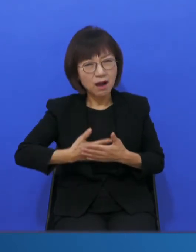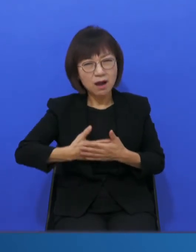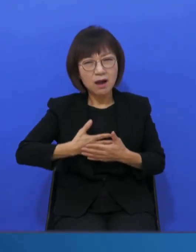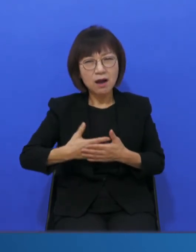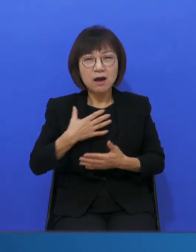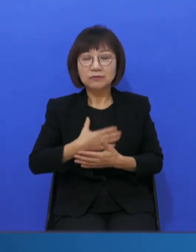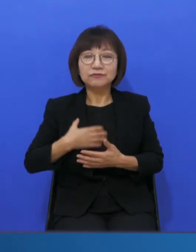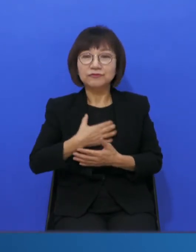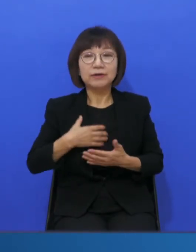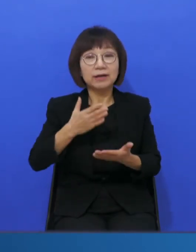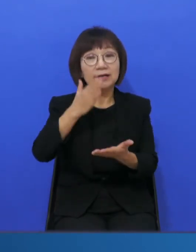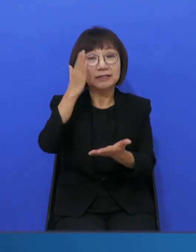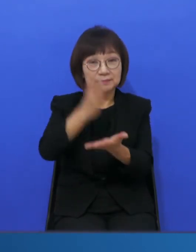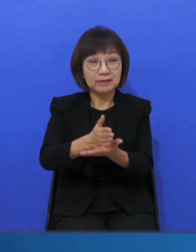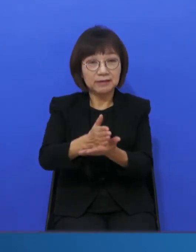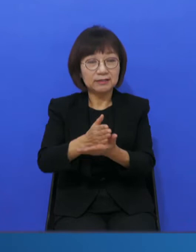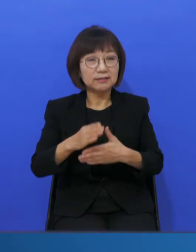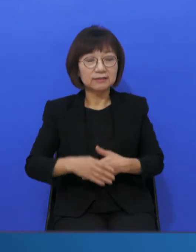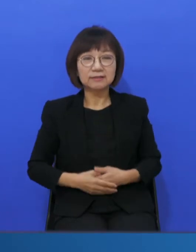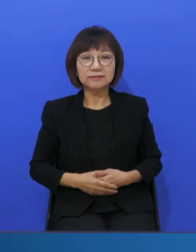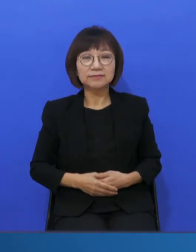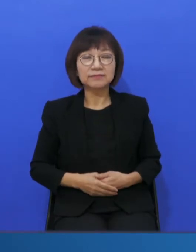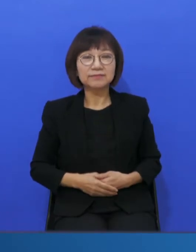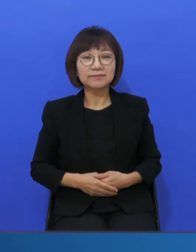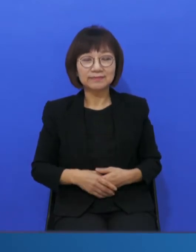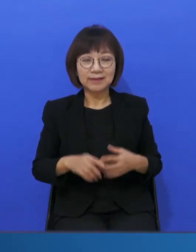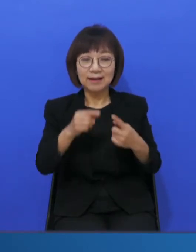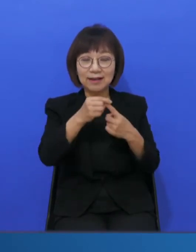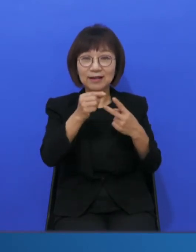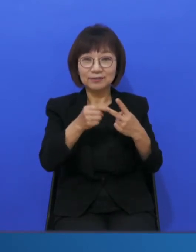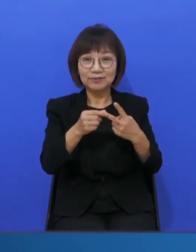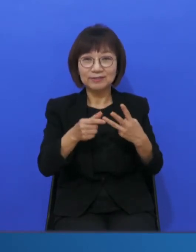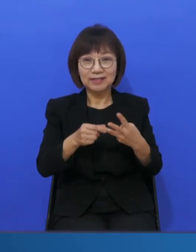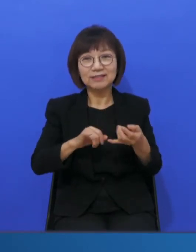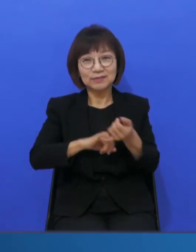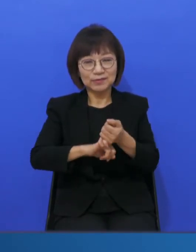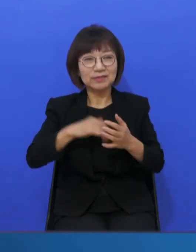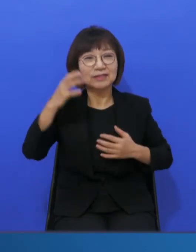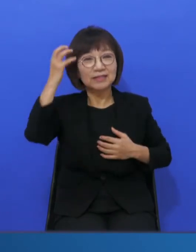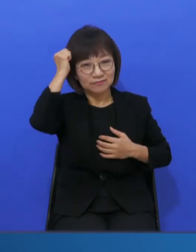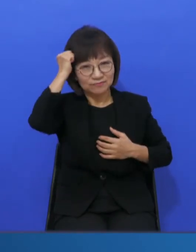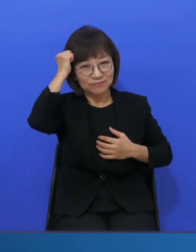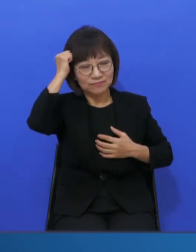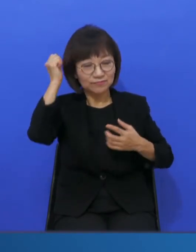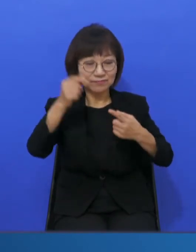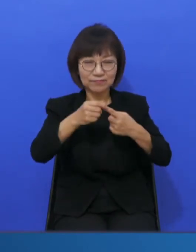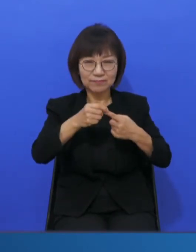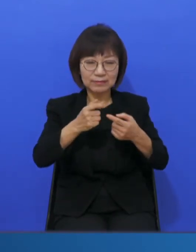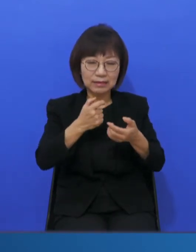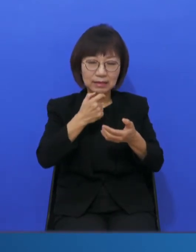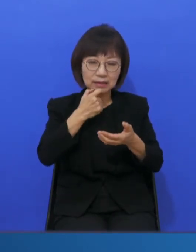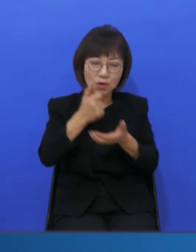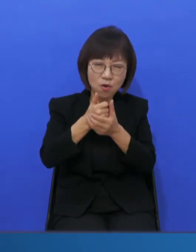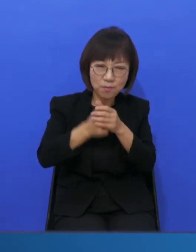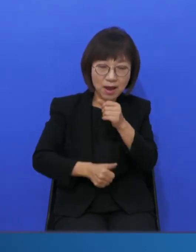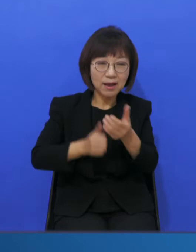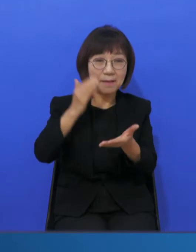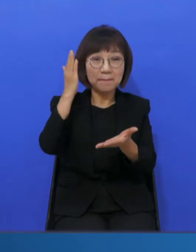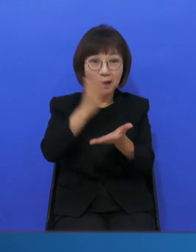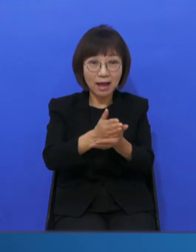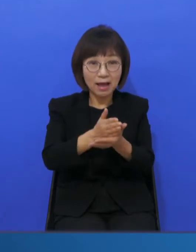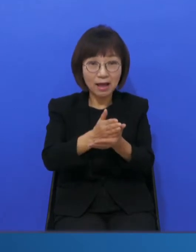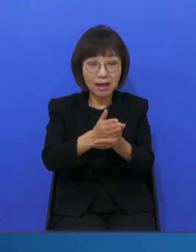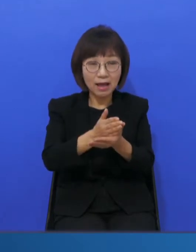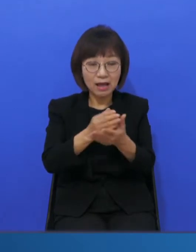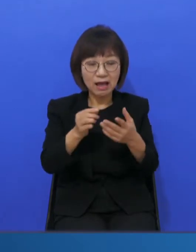be afraid of the future. 그 말이에요. That's what it's 세 saying. 가지를 꼭 기억해야 And so 됩니다. these three things 속지 we 마라. have to remember. Do not be deceived. 틀린 걸